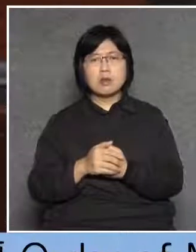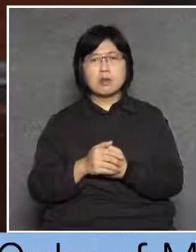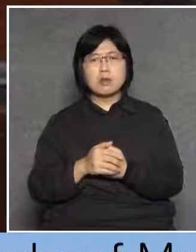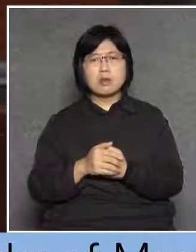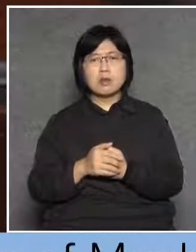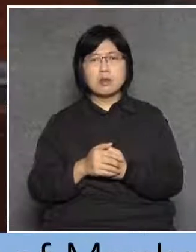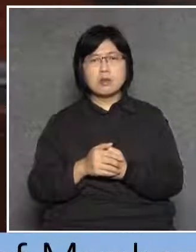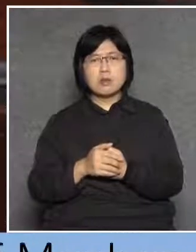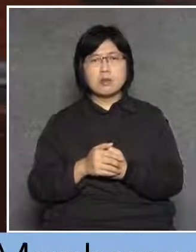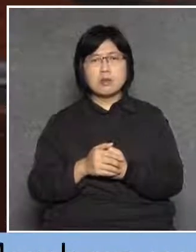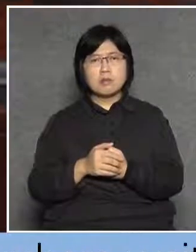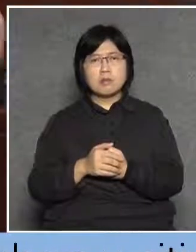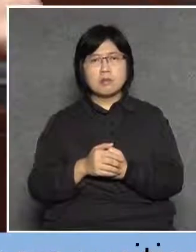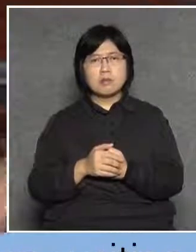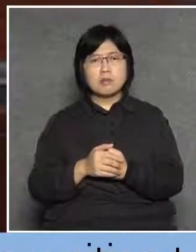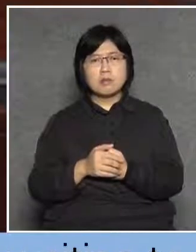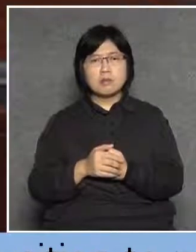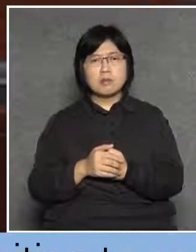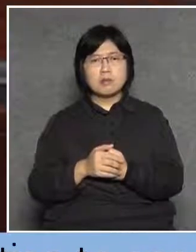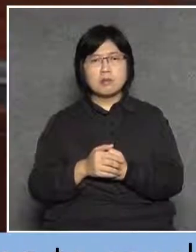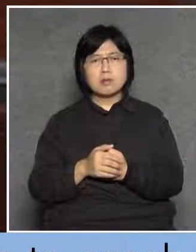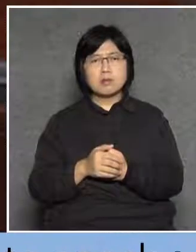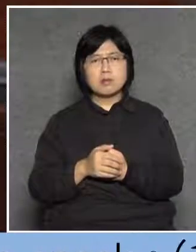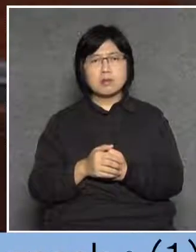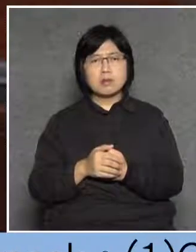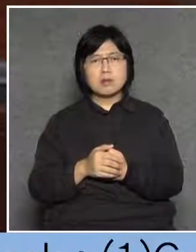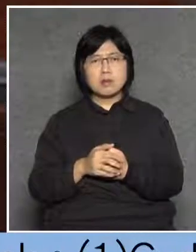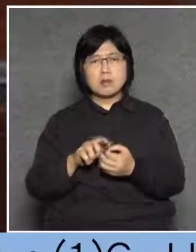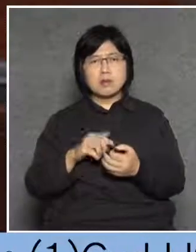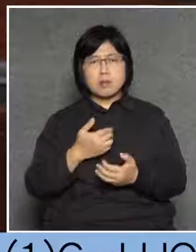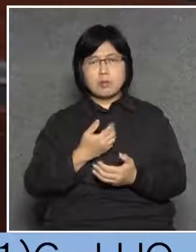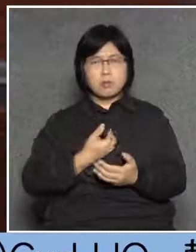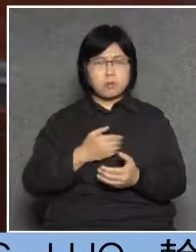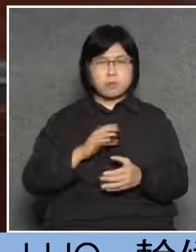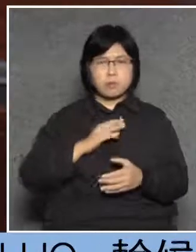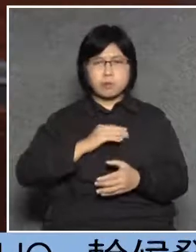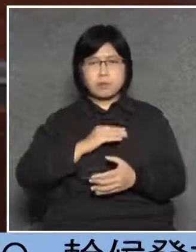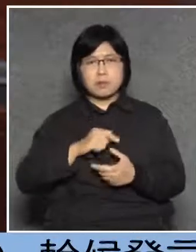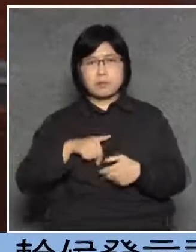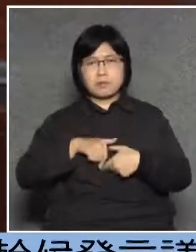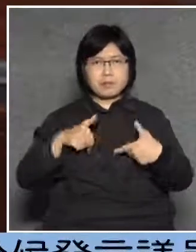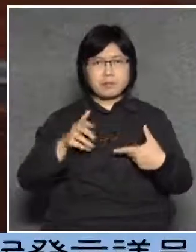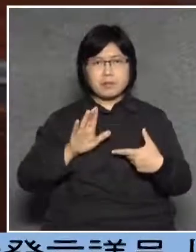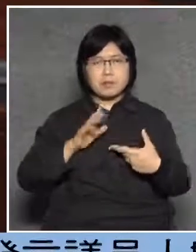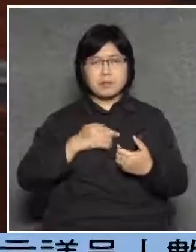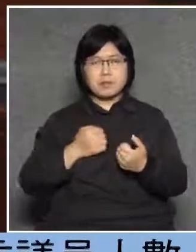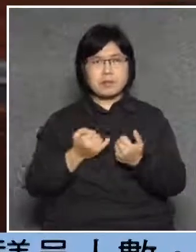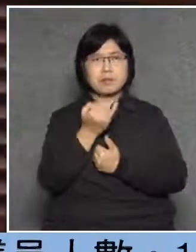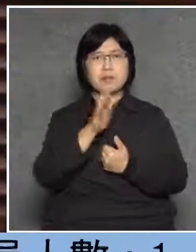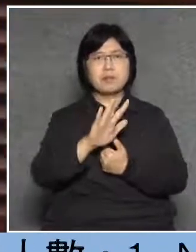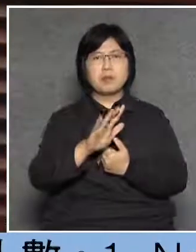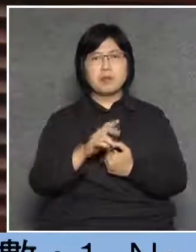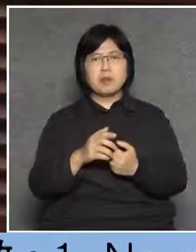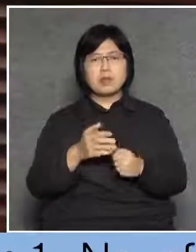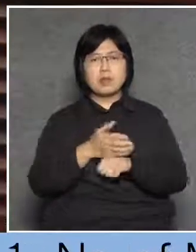良呢、這个慈呢、這个良呢、這个良善啊，唔够胆呢个嘅作反，啲社工好